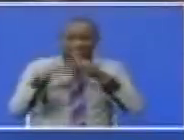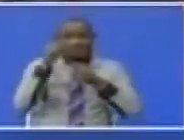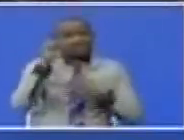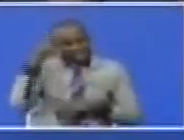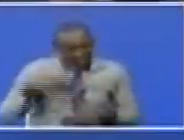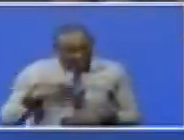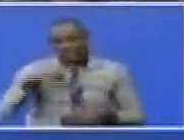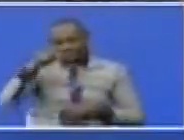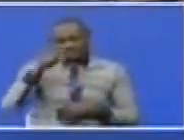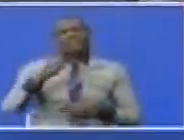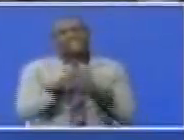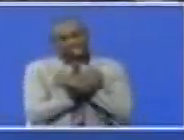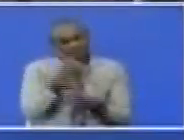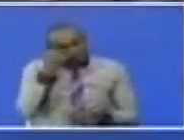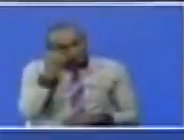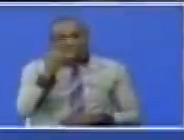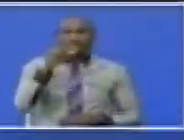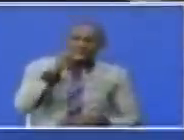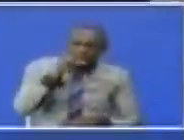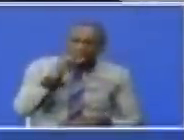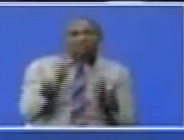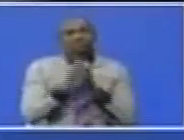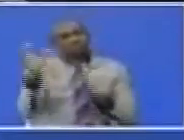wana uraibu wa madawa ya kulevya ikiwemo bangi,